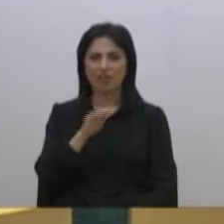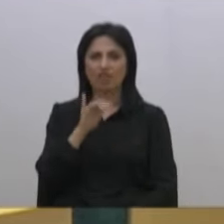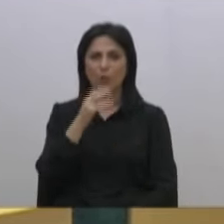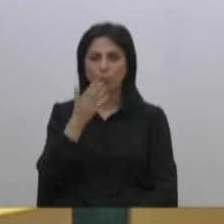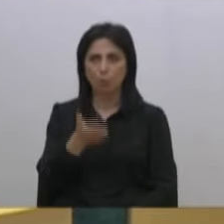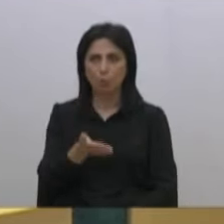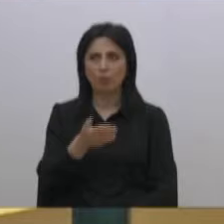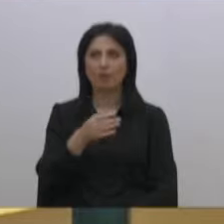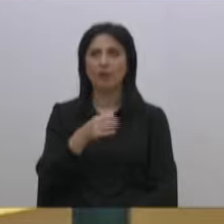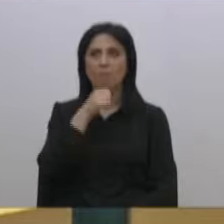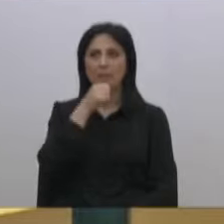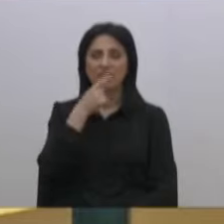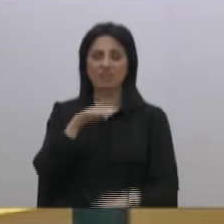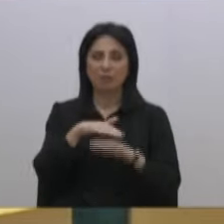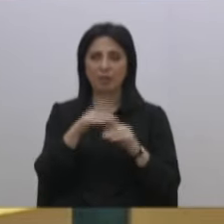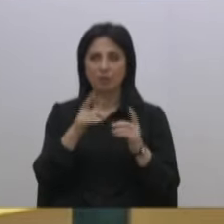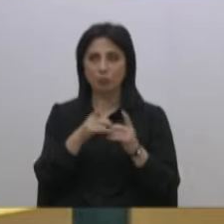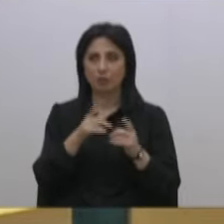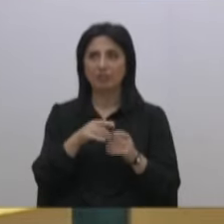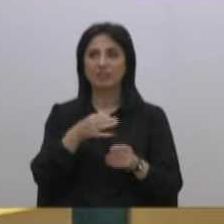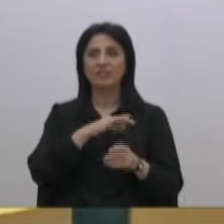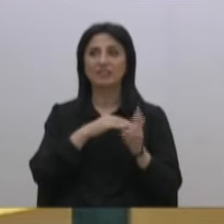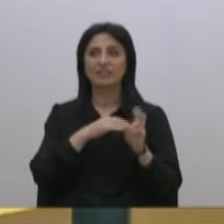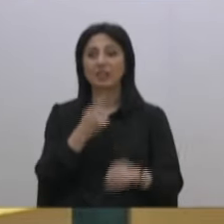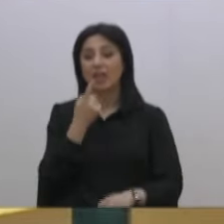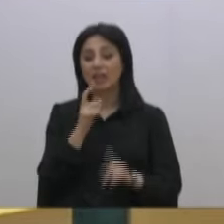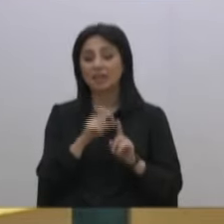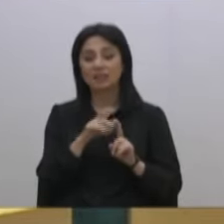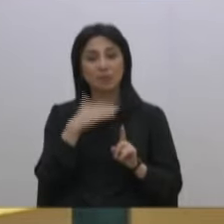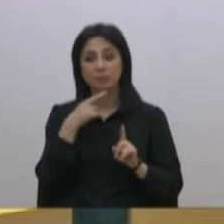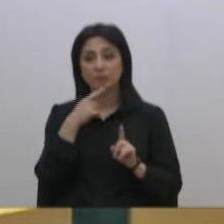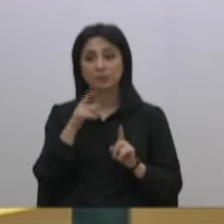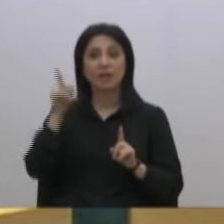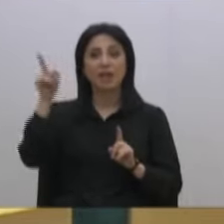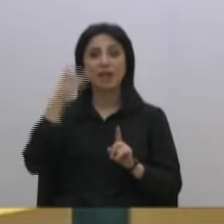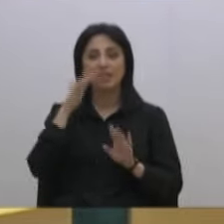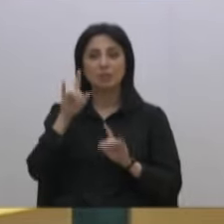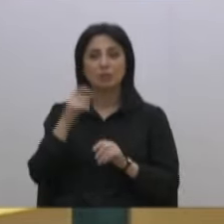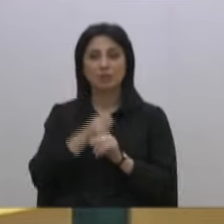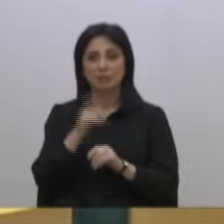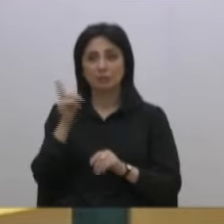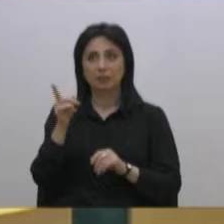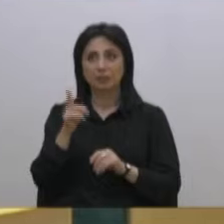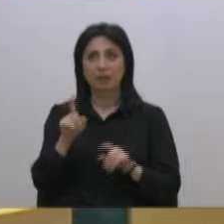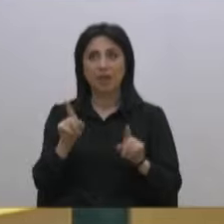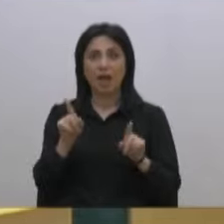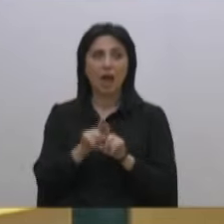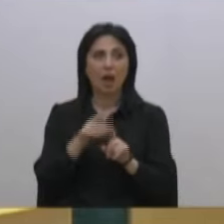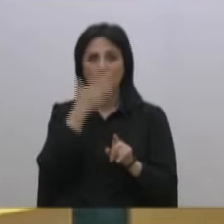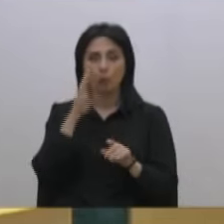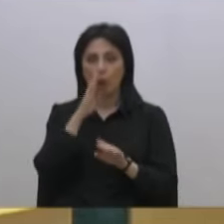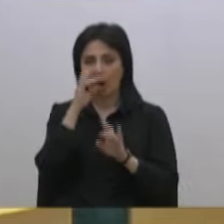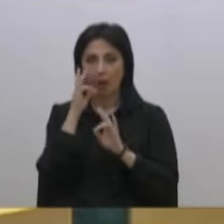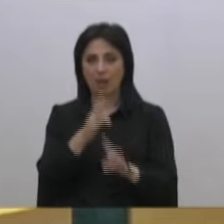ფორმულას, მედია სხვა პლატფორმებს, სააგენტოებს, ერთი სიტყვა თუ აქვთ ამ უპრეცედენტო მართლა